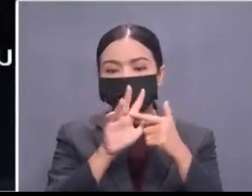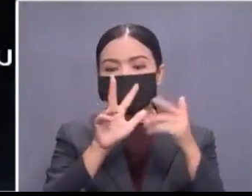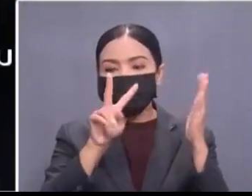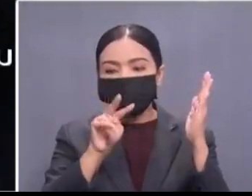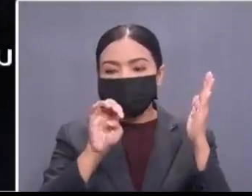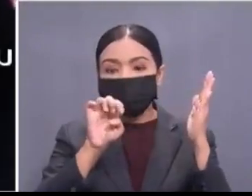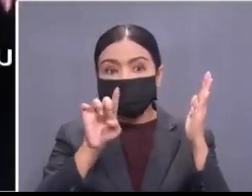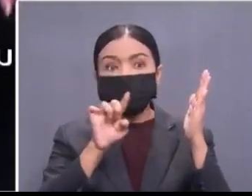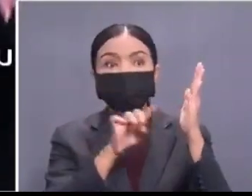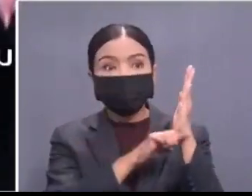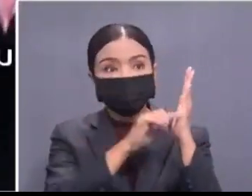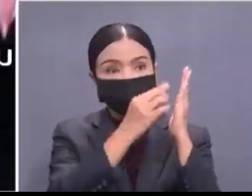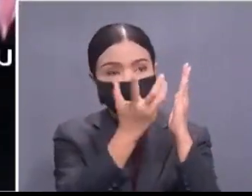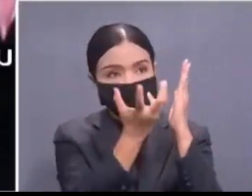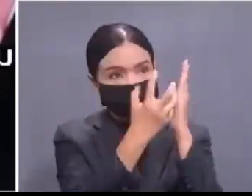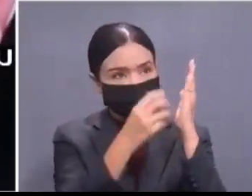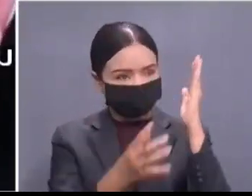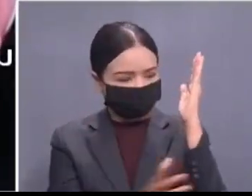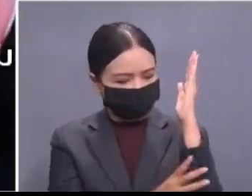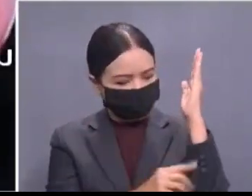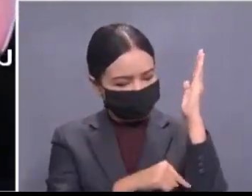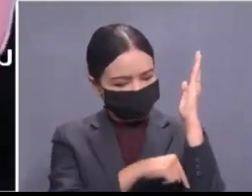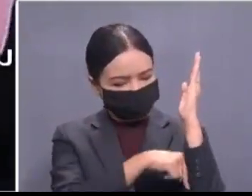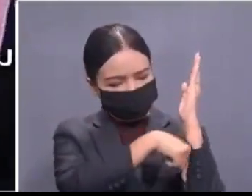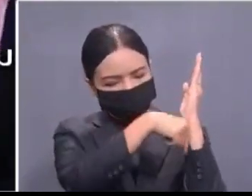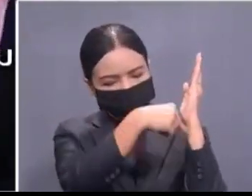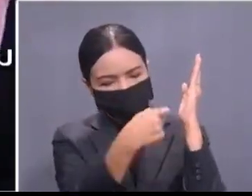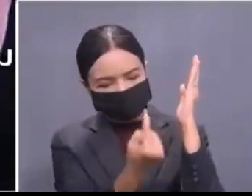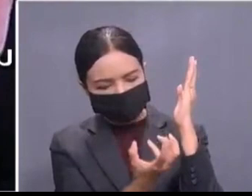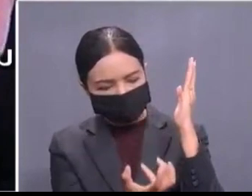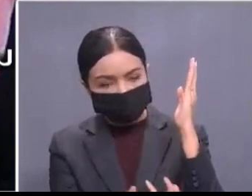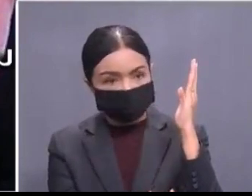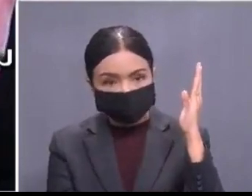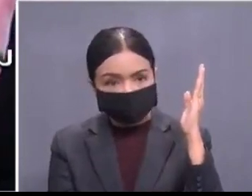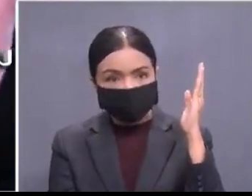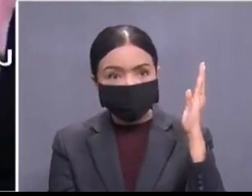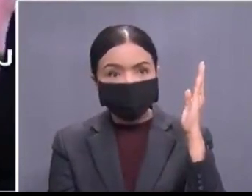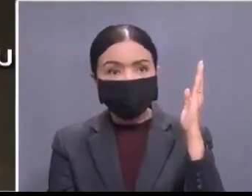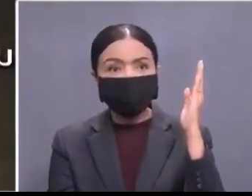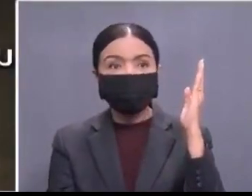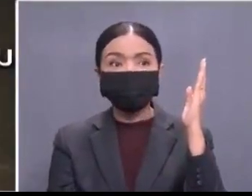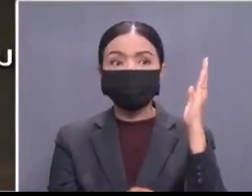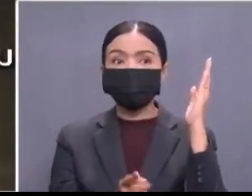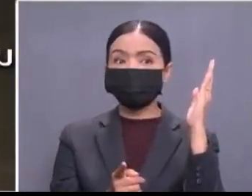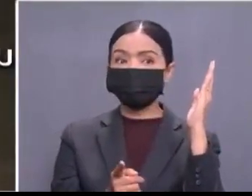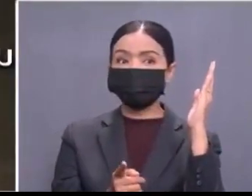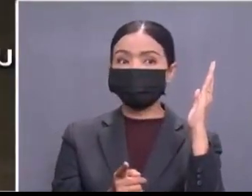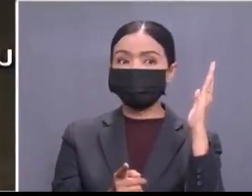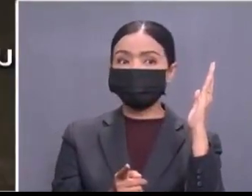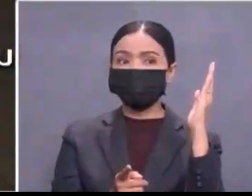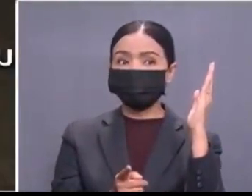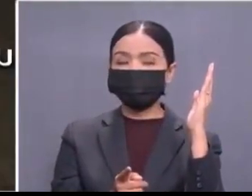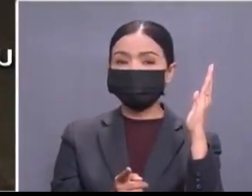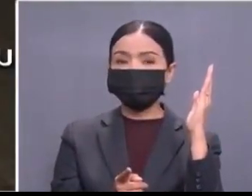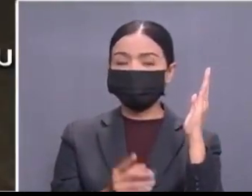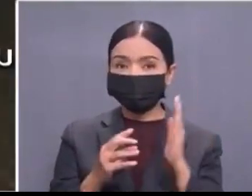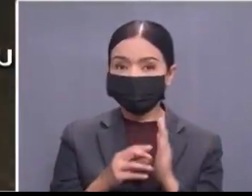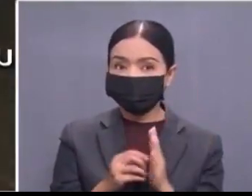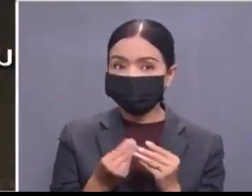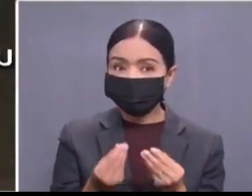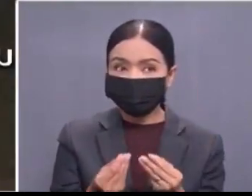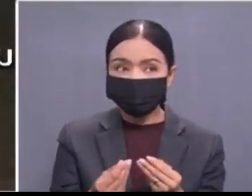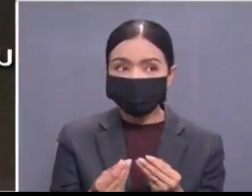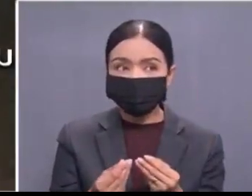ต้นเนี้ยออกเครือกลางลำต้นเอ้ยเดี๋ยวงวดที่แม่ทองนาคเฮ้ยใช่ป่ะครับเออ